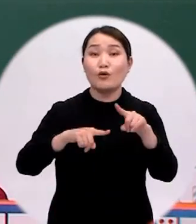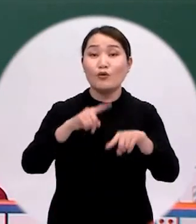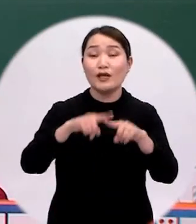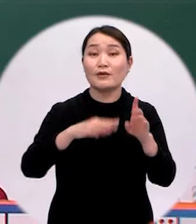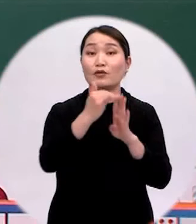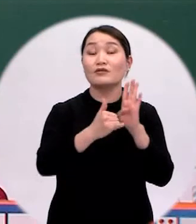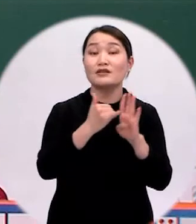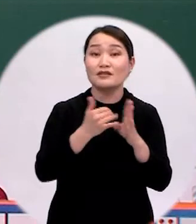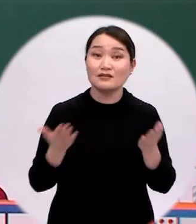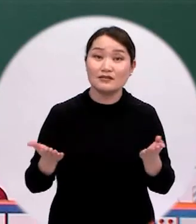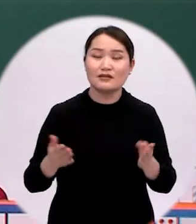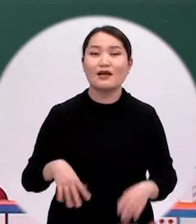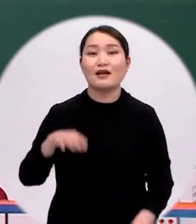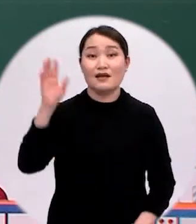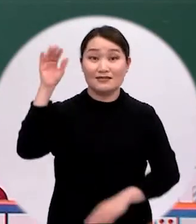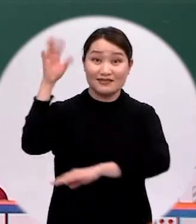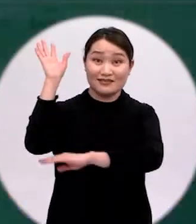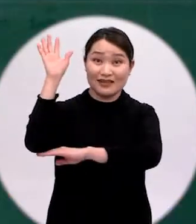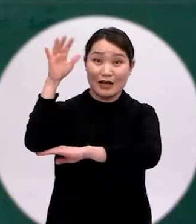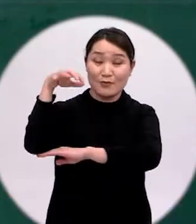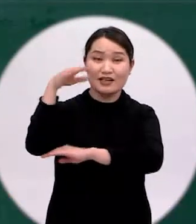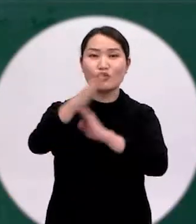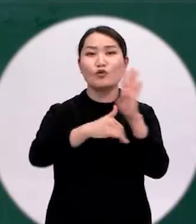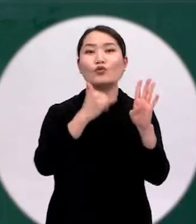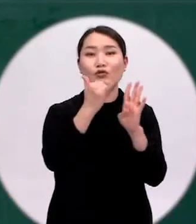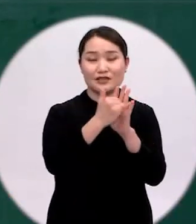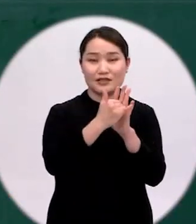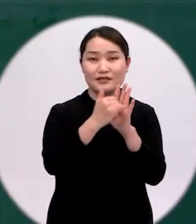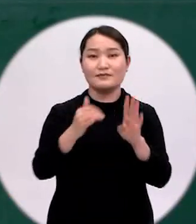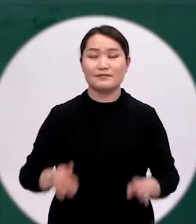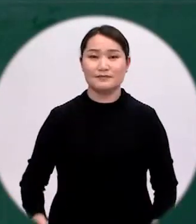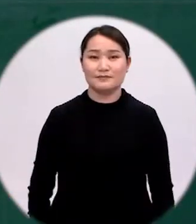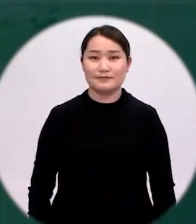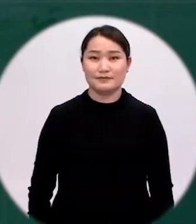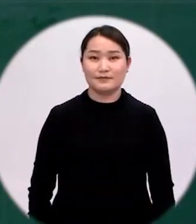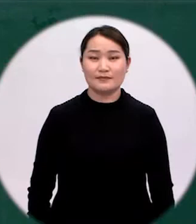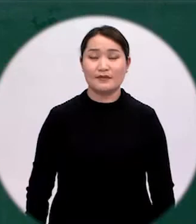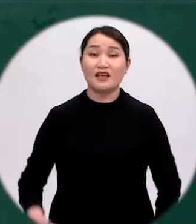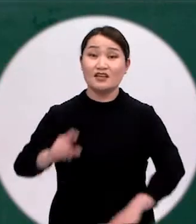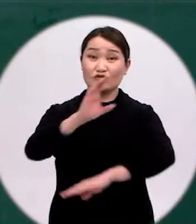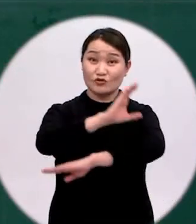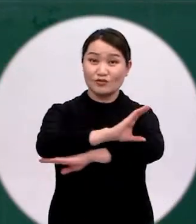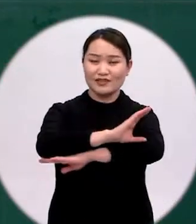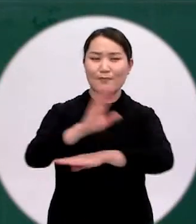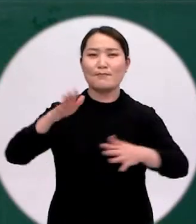вэ? Тийм ээ, намрын үйлрэлт бол. Сурагчид та бүхэн хичээлдээ